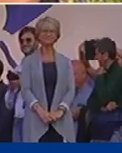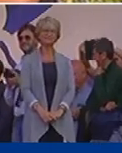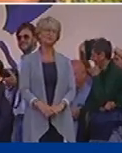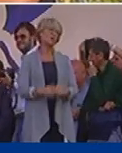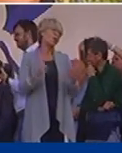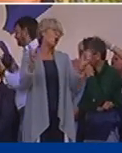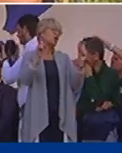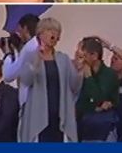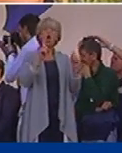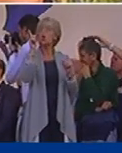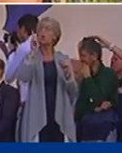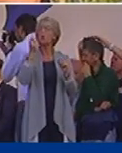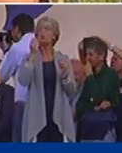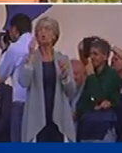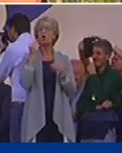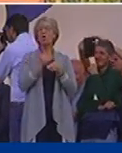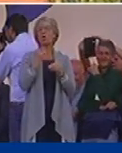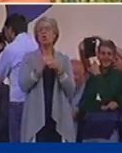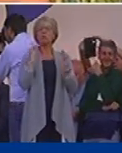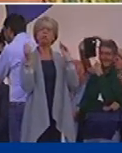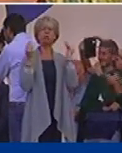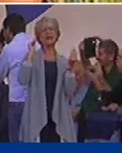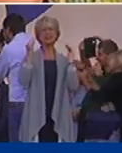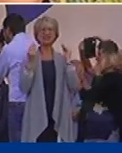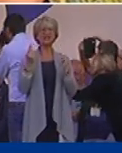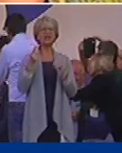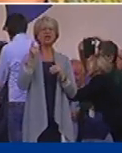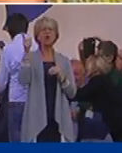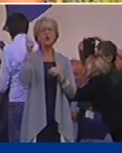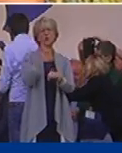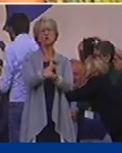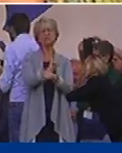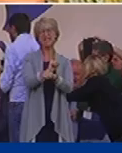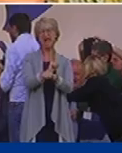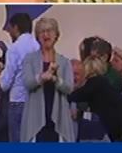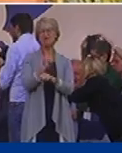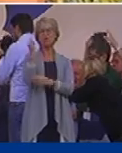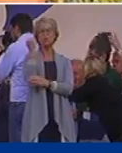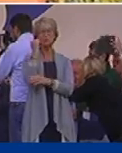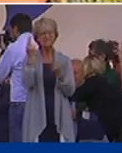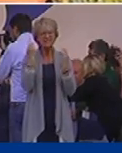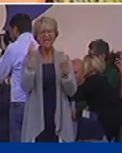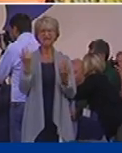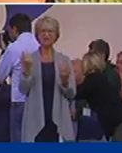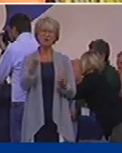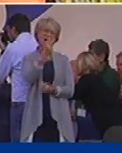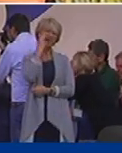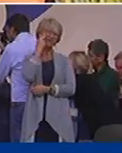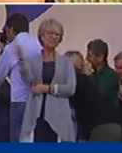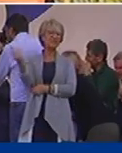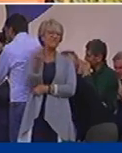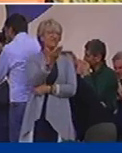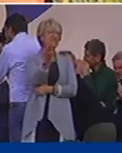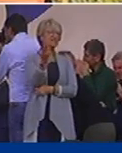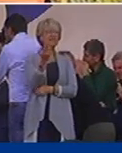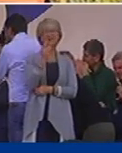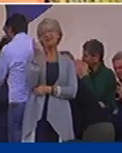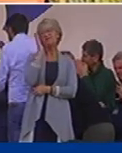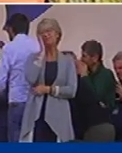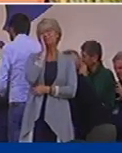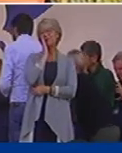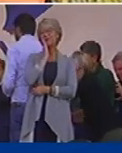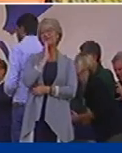no, è un burattino, è un servo, è uno schiavo. Ma l'avete visto? Povero. Mi fa anche